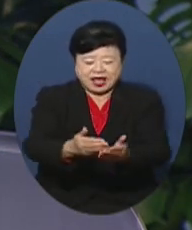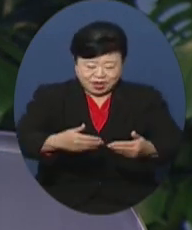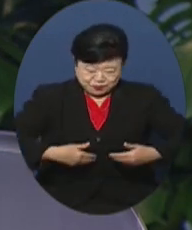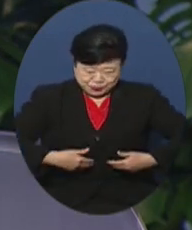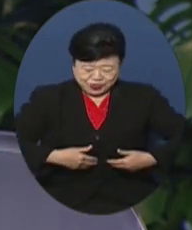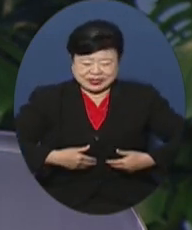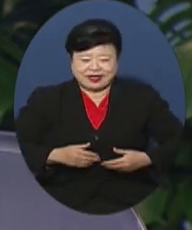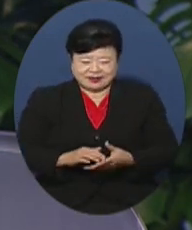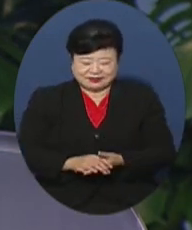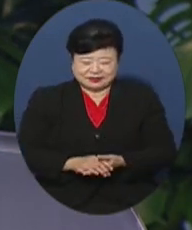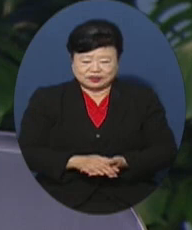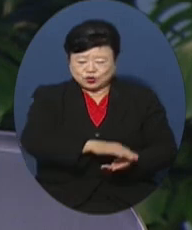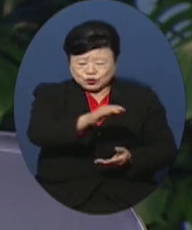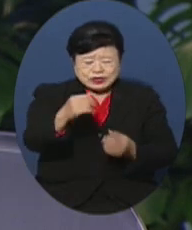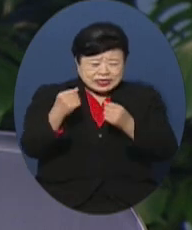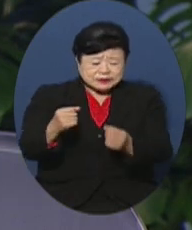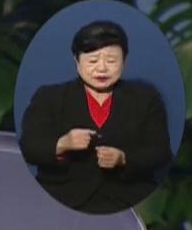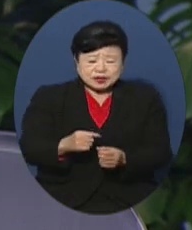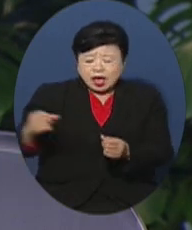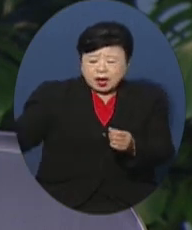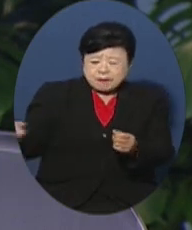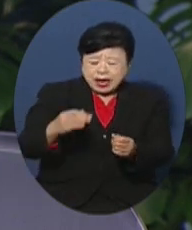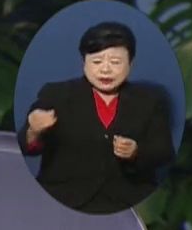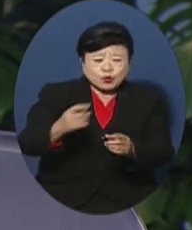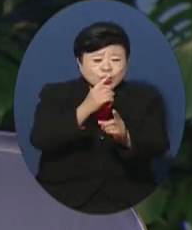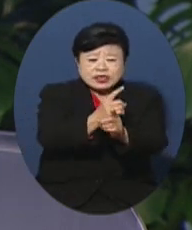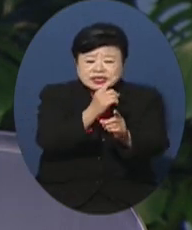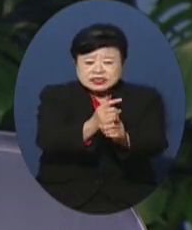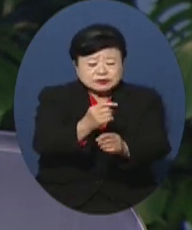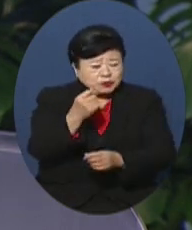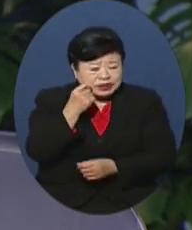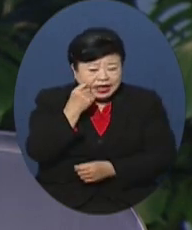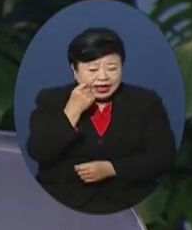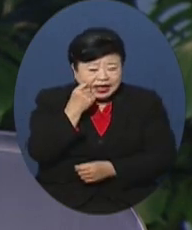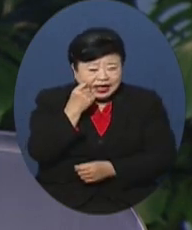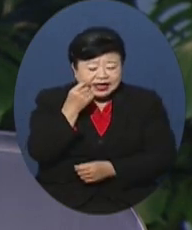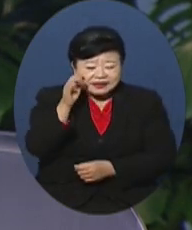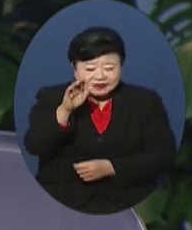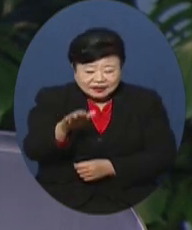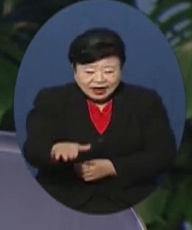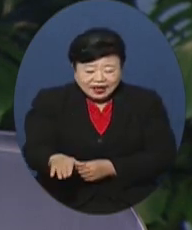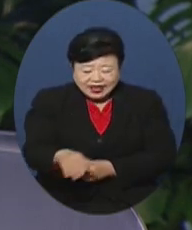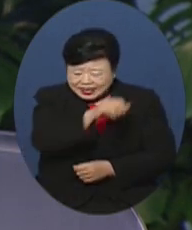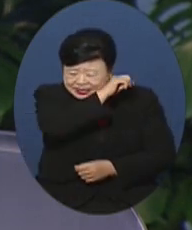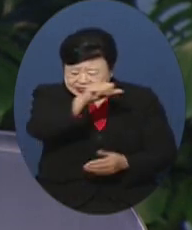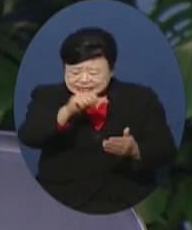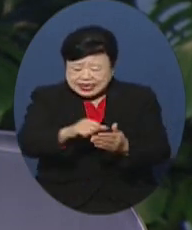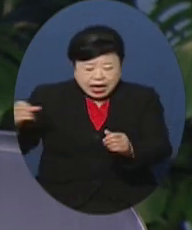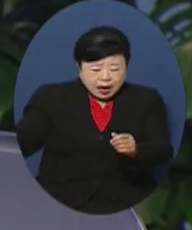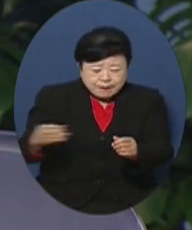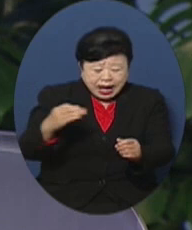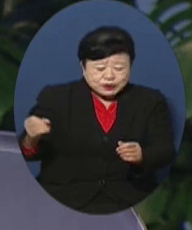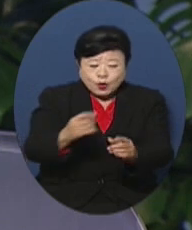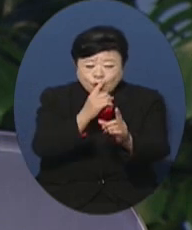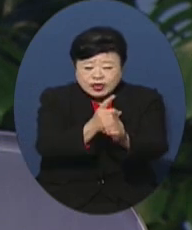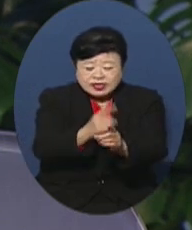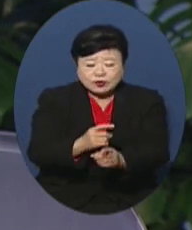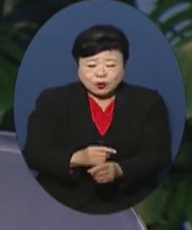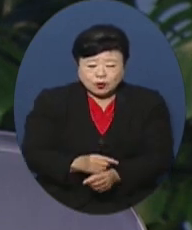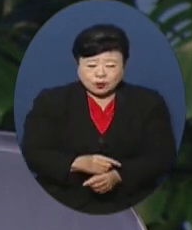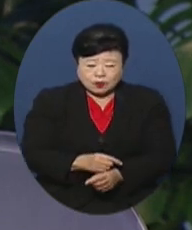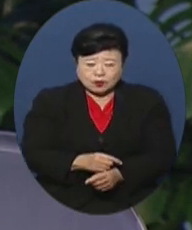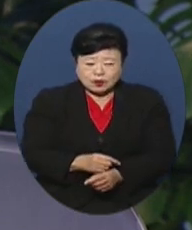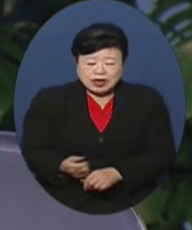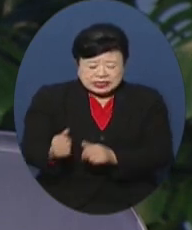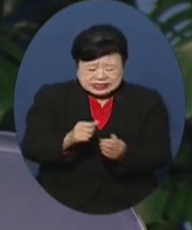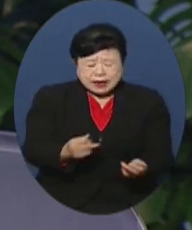그런데 우리의 힘으로는 파도를 이길 수가 없다. 인생의 파도를 이기고 사망의